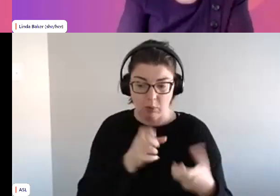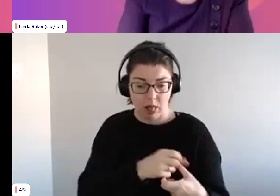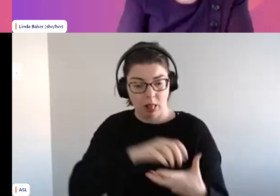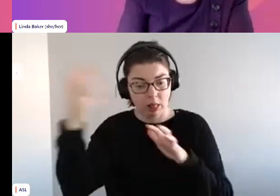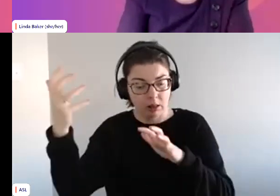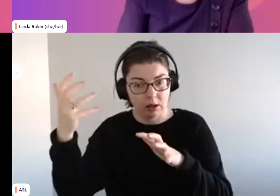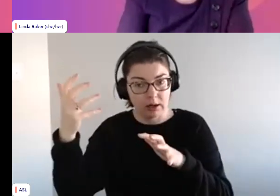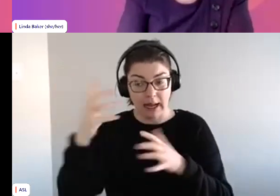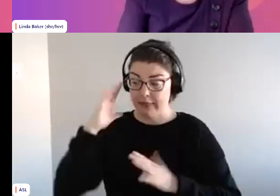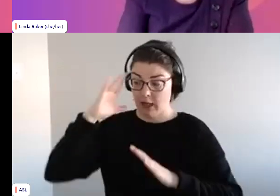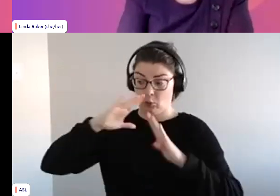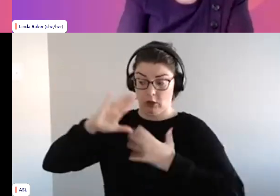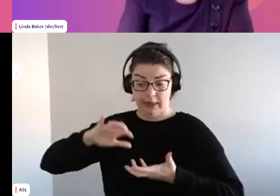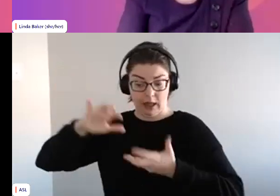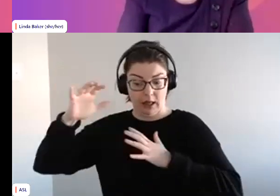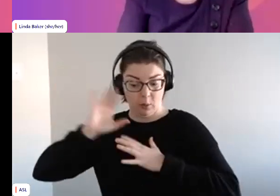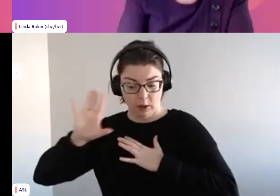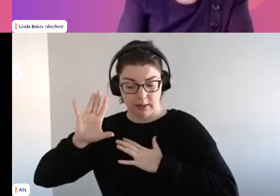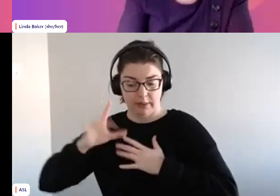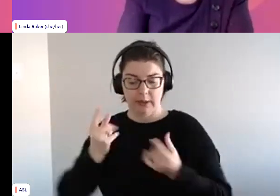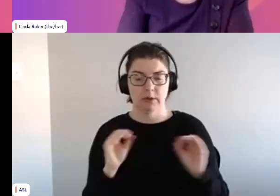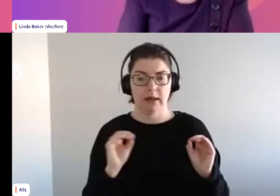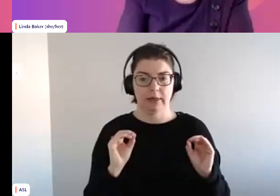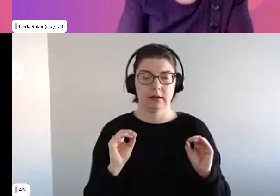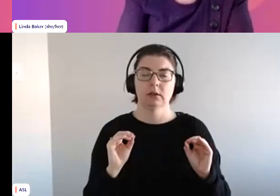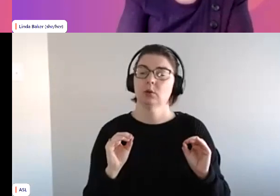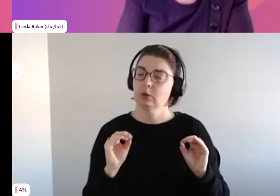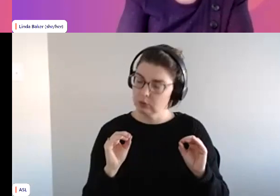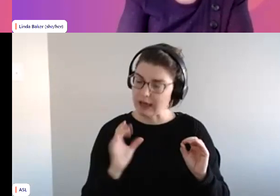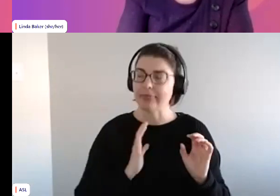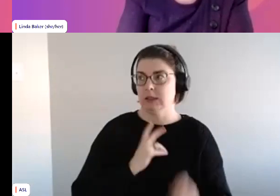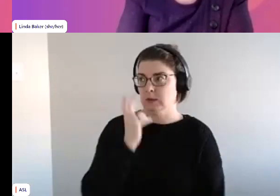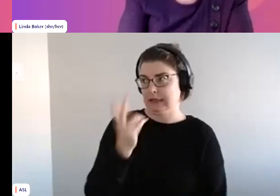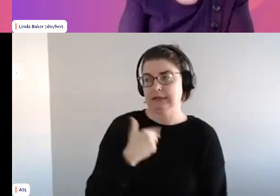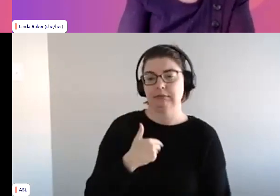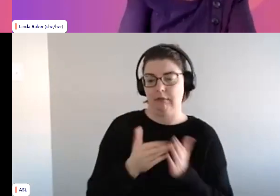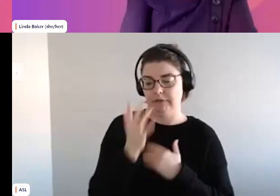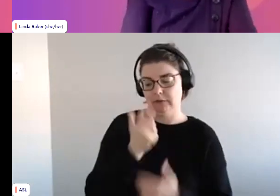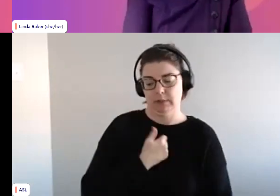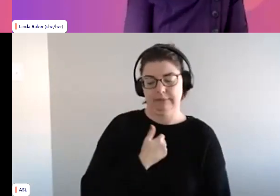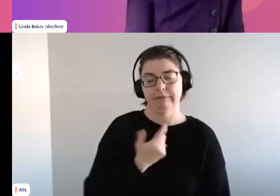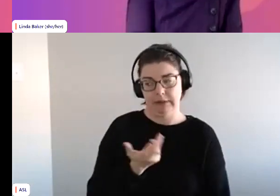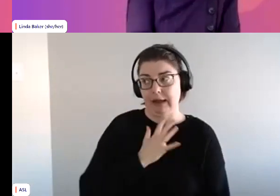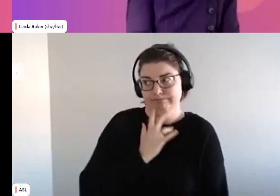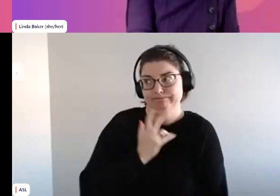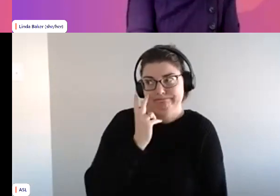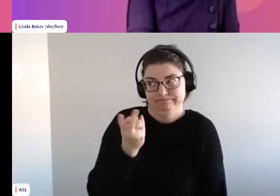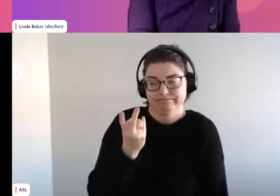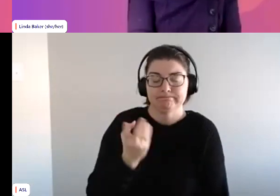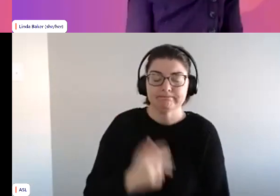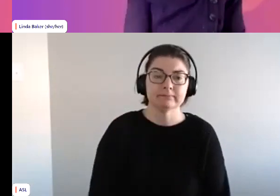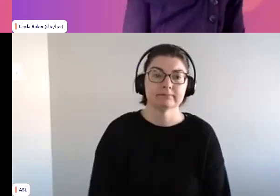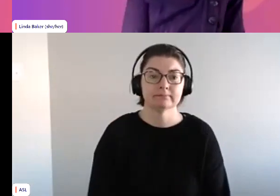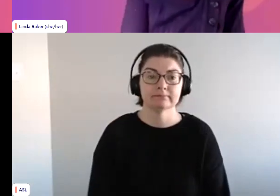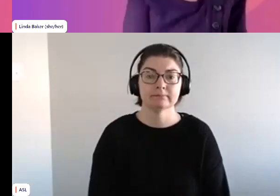je vais causer des problèmes si j'essaie de parler à l'enfant je vais faire quelque chose de mal et c'est la raison pour lesquelles laquelle les gens ne font rien d'après ce que je